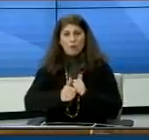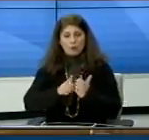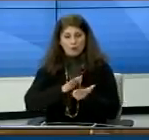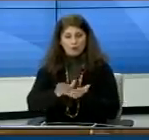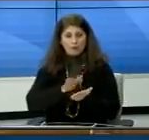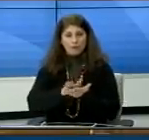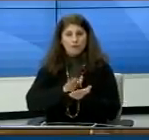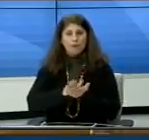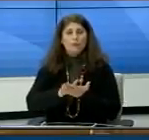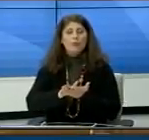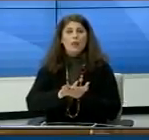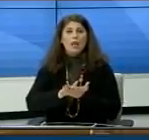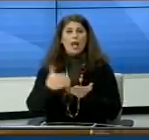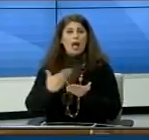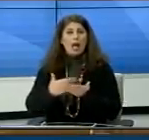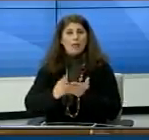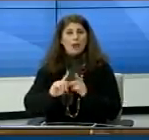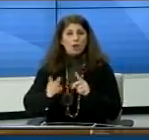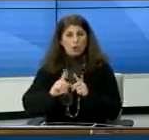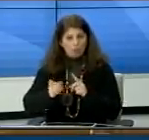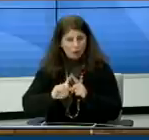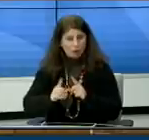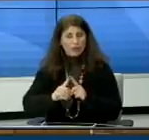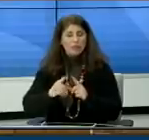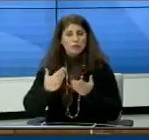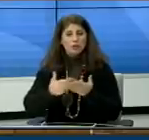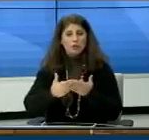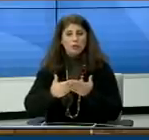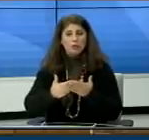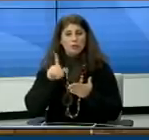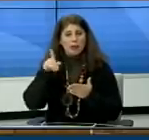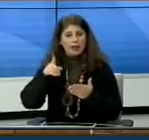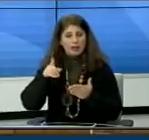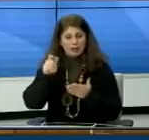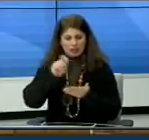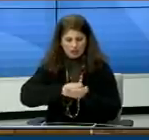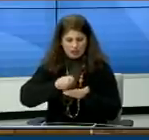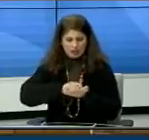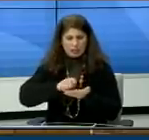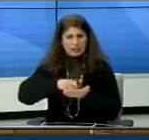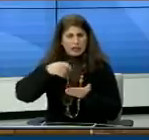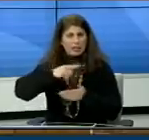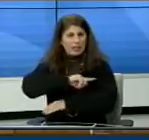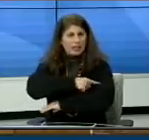πιστοποιητικών, αδειών κυκλοφορίας, μέχρι άειλες ταογραφήσεις